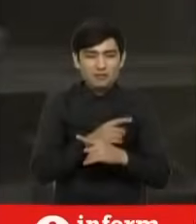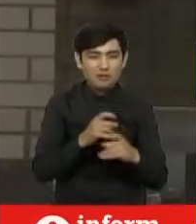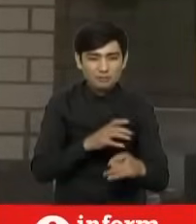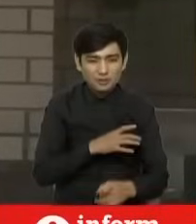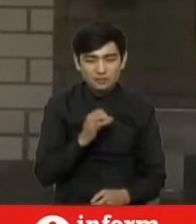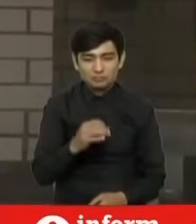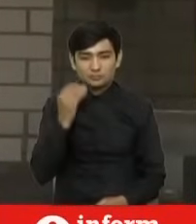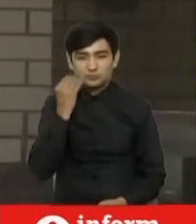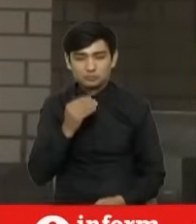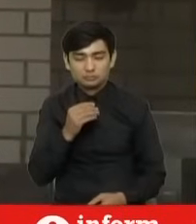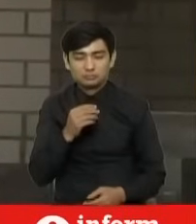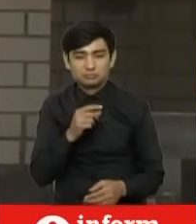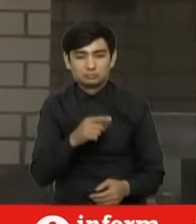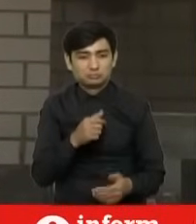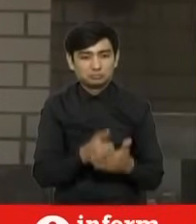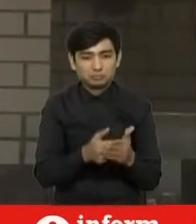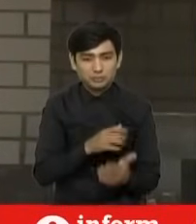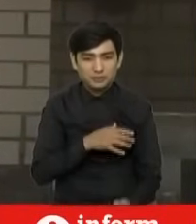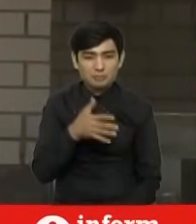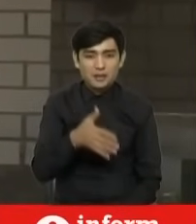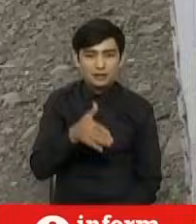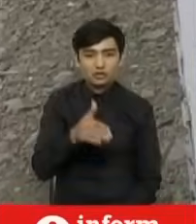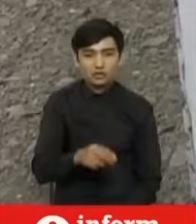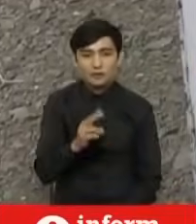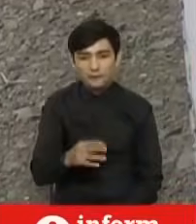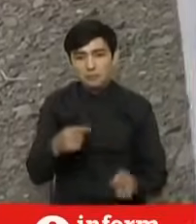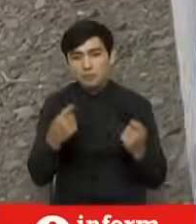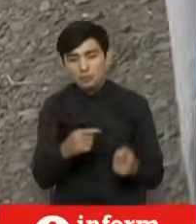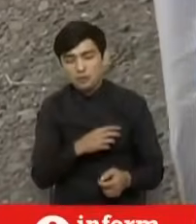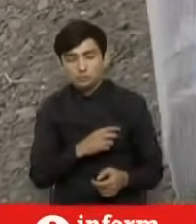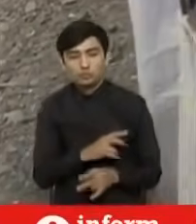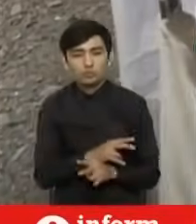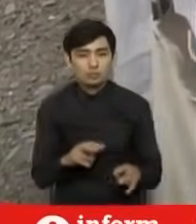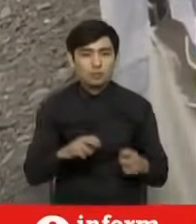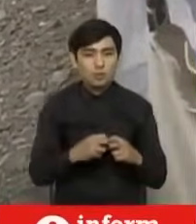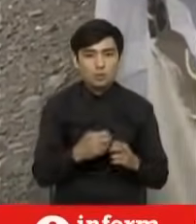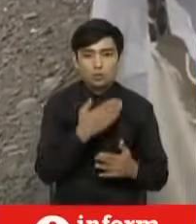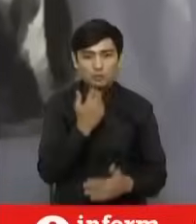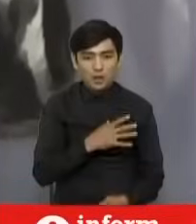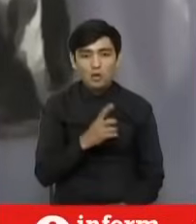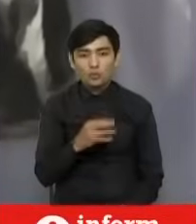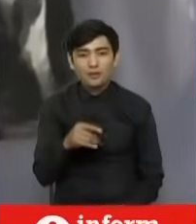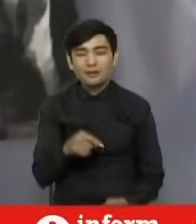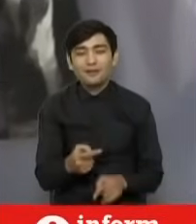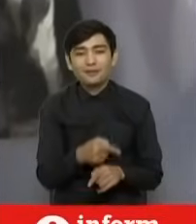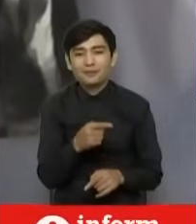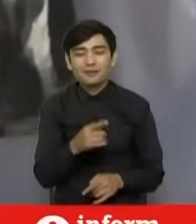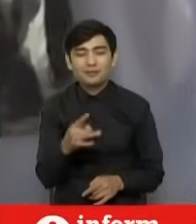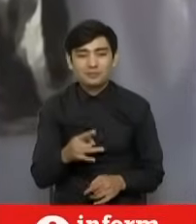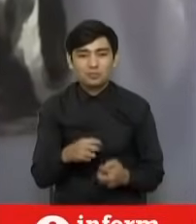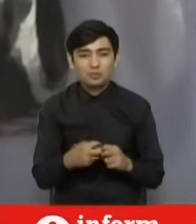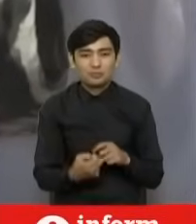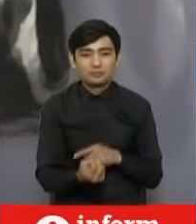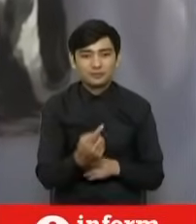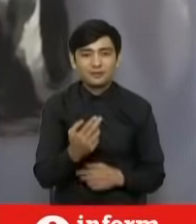имела хорошую репутацию. Ранее она продала 5000 квартир, и проблем ни у кого не было. Но в этот раз не повезло. Мы продали квартиру. Сейчас в